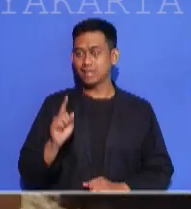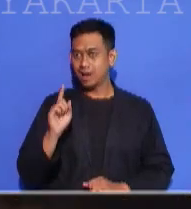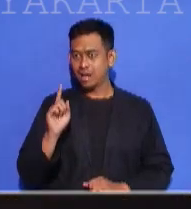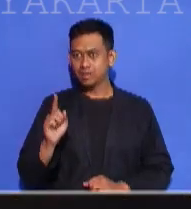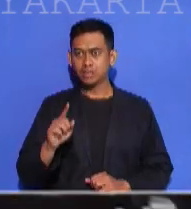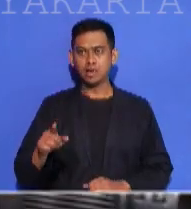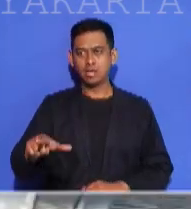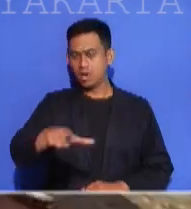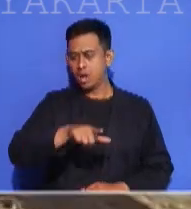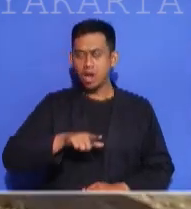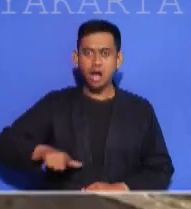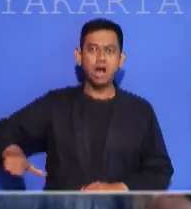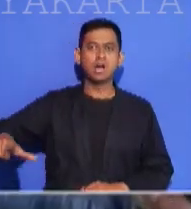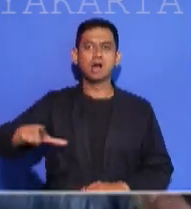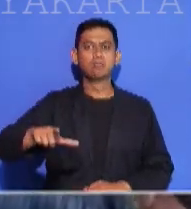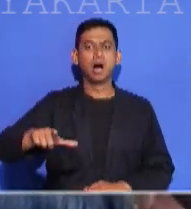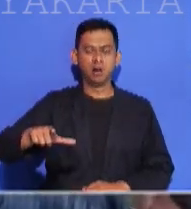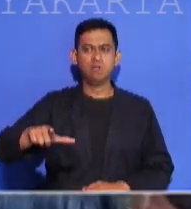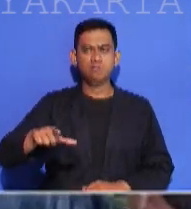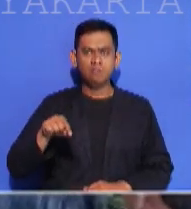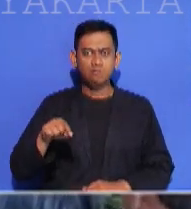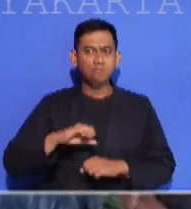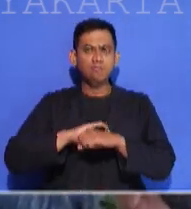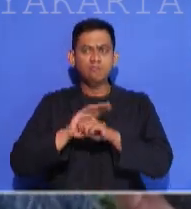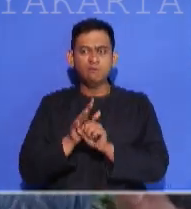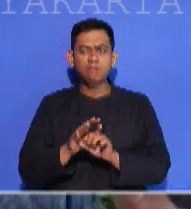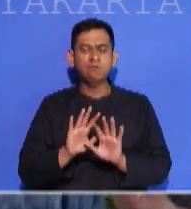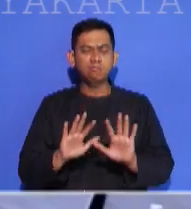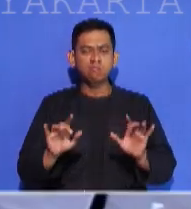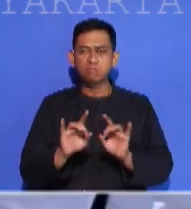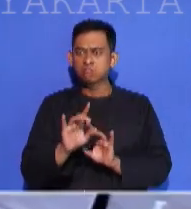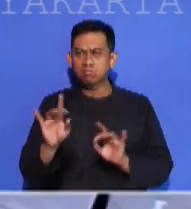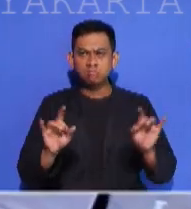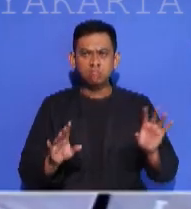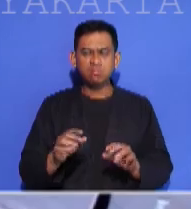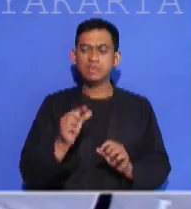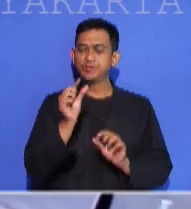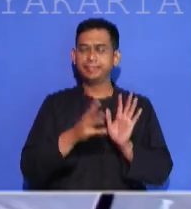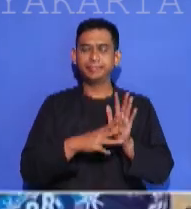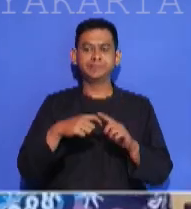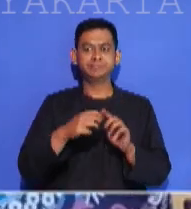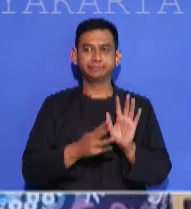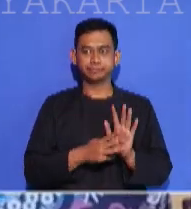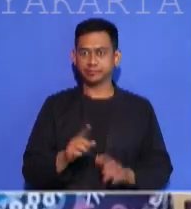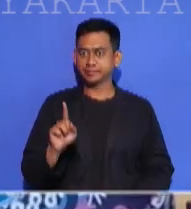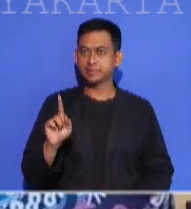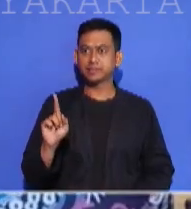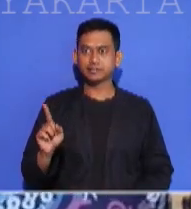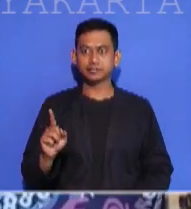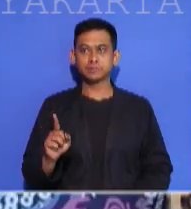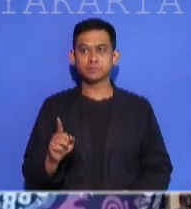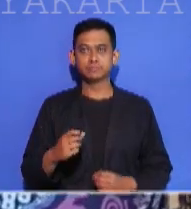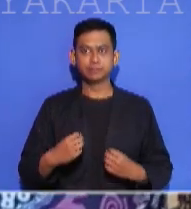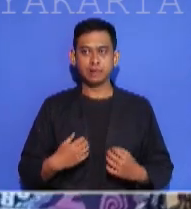Sukareno dereng dangu menika. Wonten maneka werni potensi UMKM ingkang nyartani krido menika wiwit saking batik,